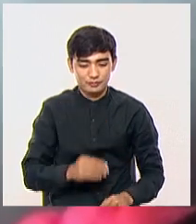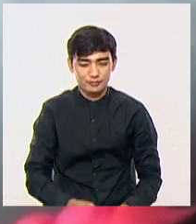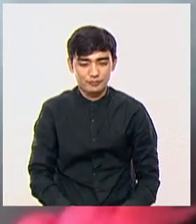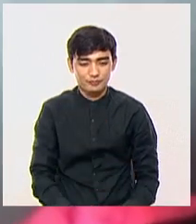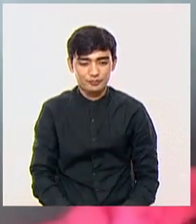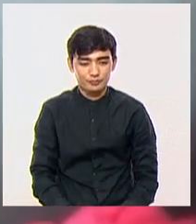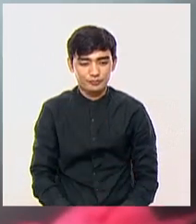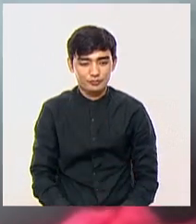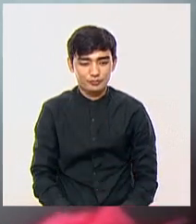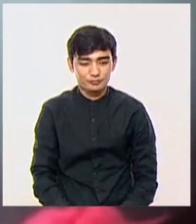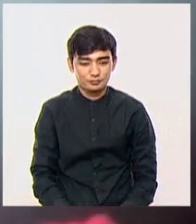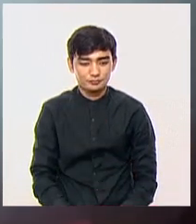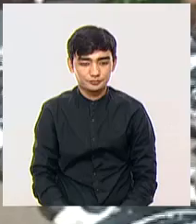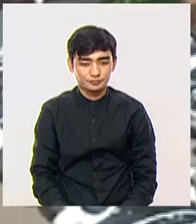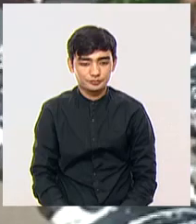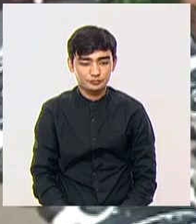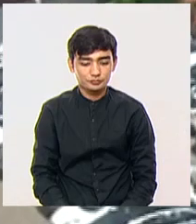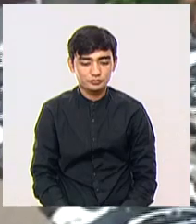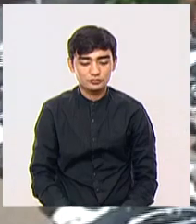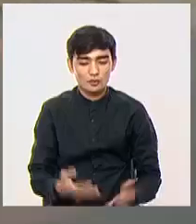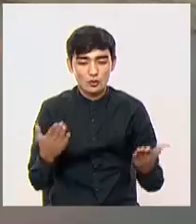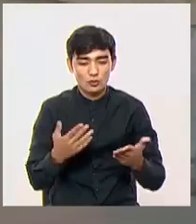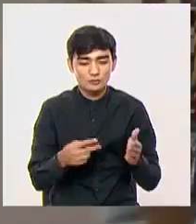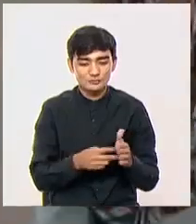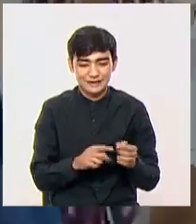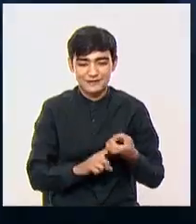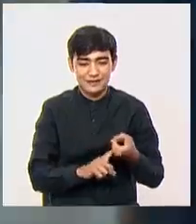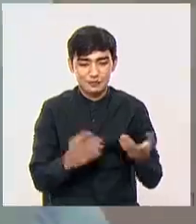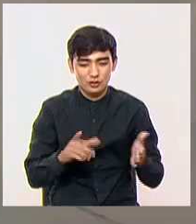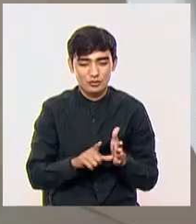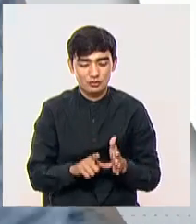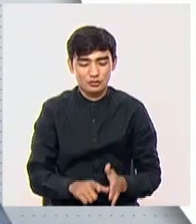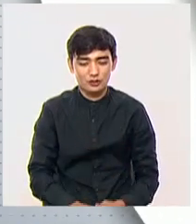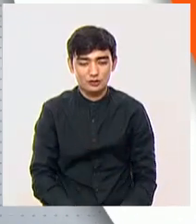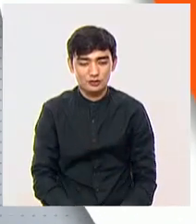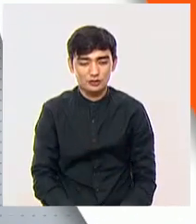всего, включим данный налог в стоимость путевок. Кого конкретно коснется налог?